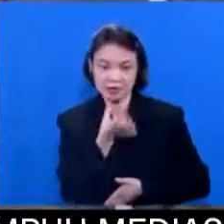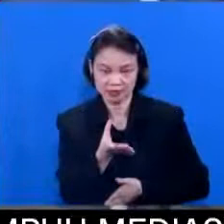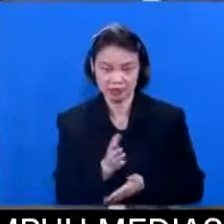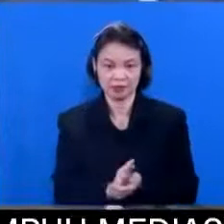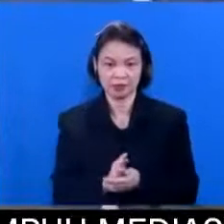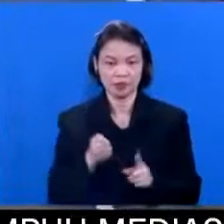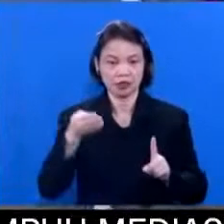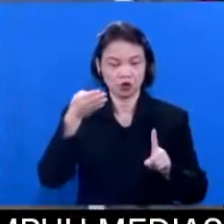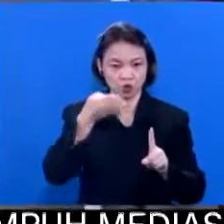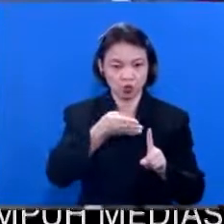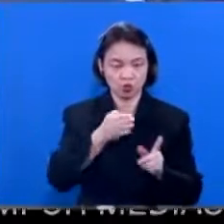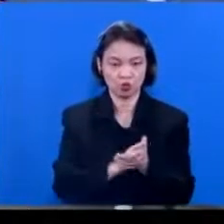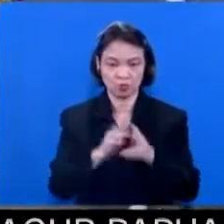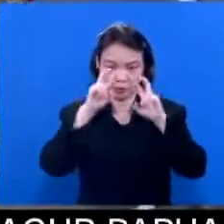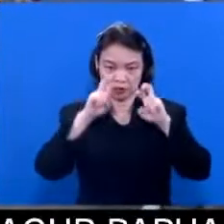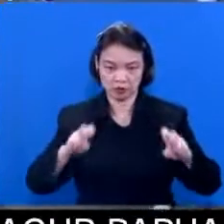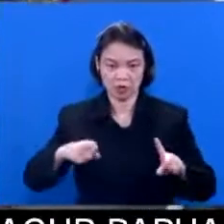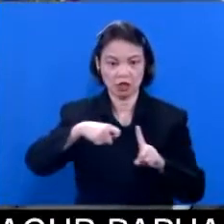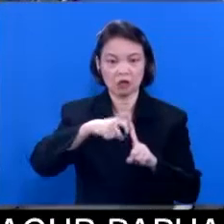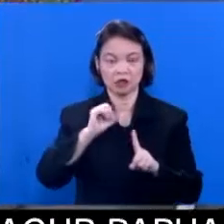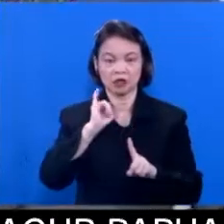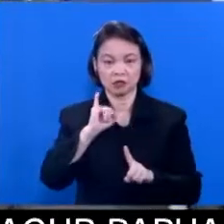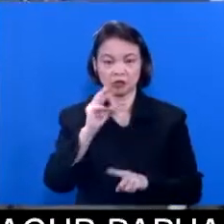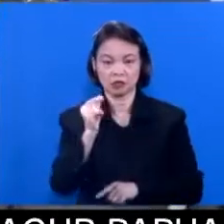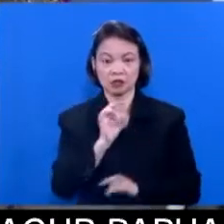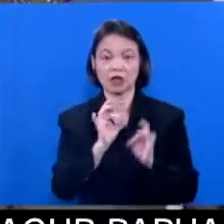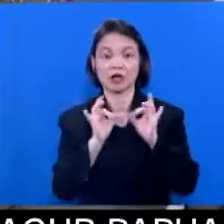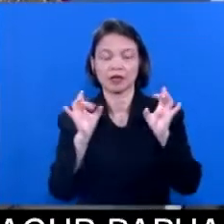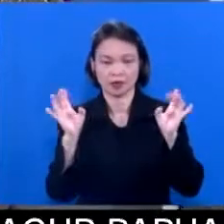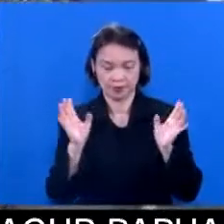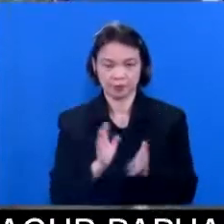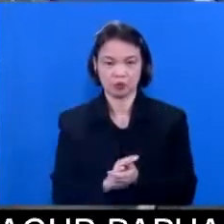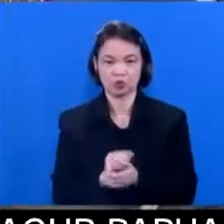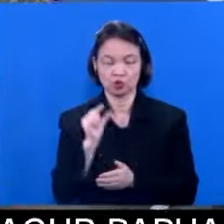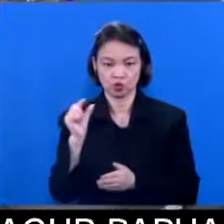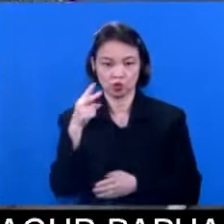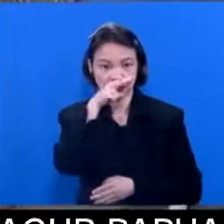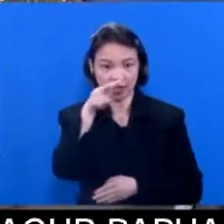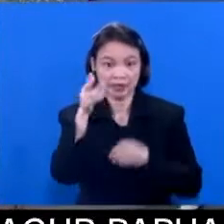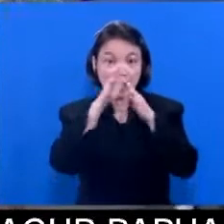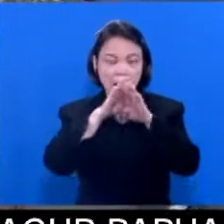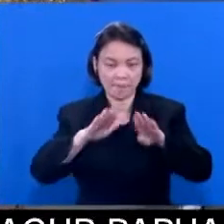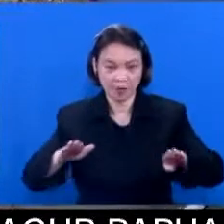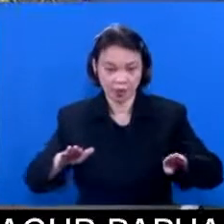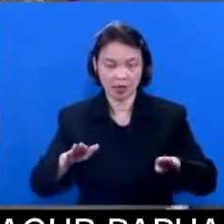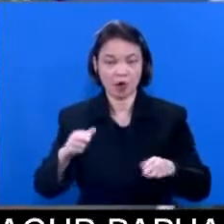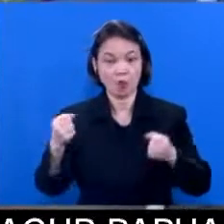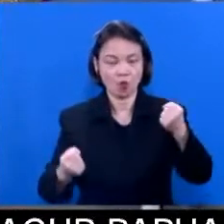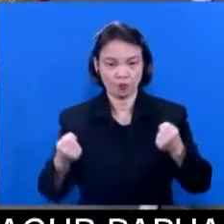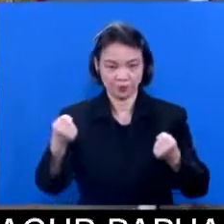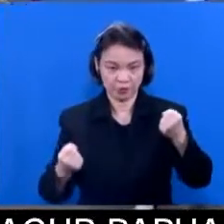ikut, harus dikir, diperiksa dan sebagainya. Nah, faktor keamanannya. Nah, nanti hanya mereka lah yang